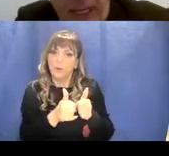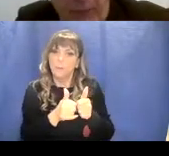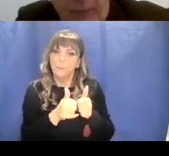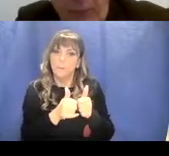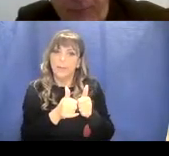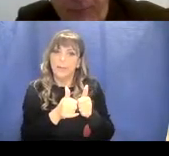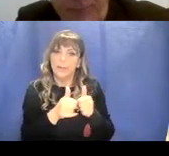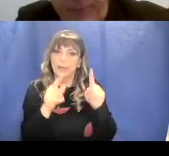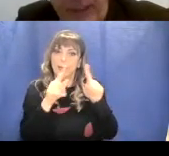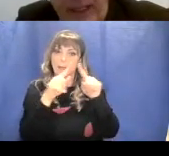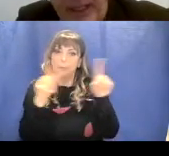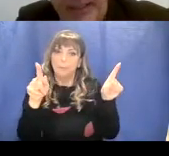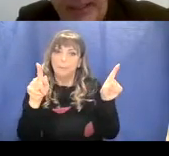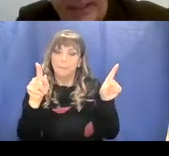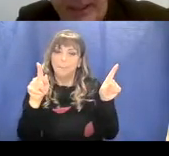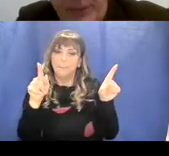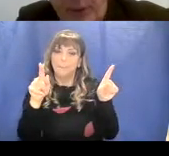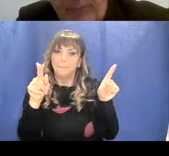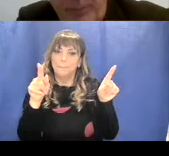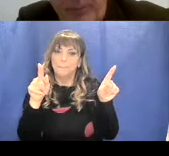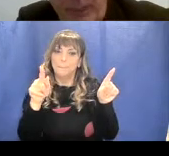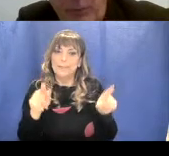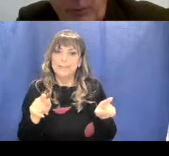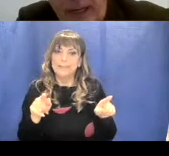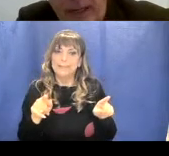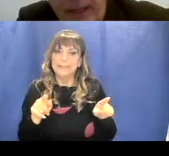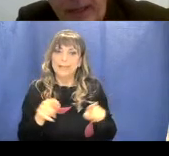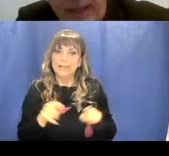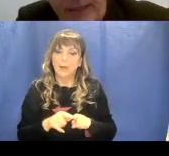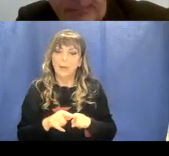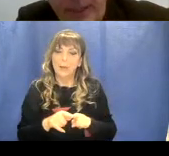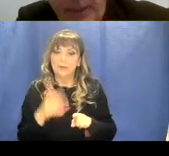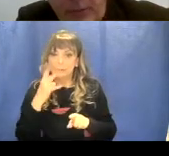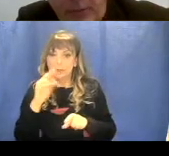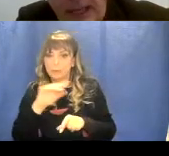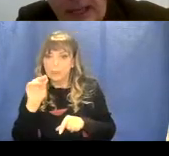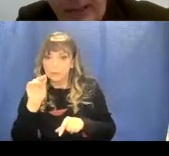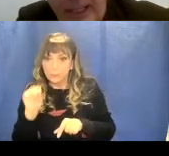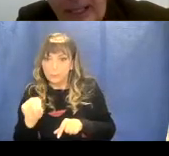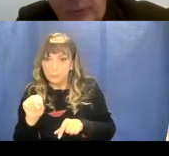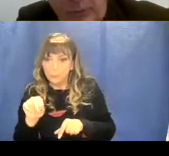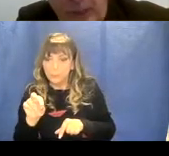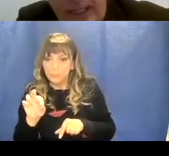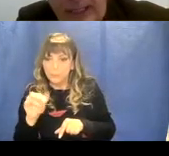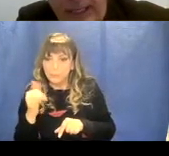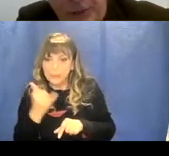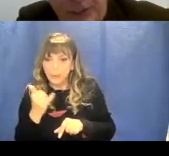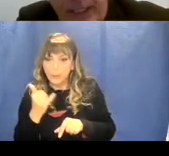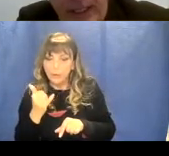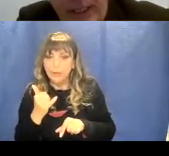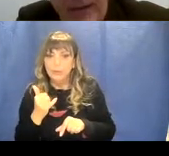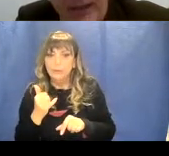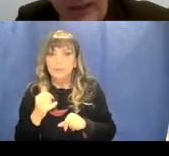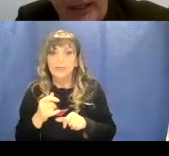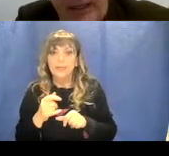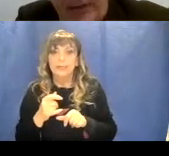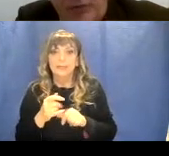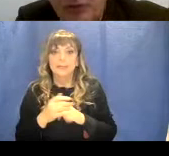un pentagono e se la si ritrova più o meno qua in piccolo ma andando a crescere